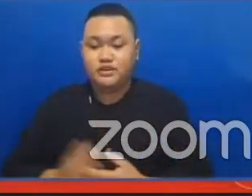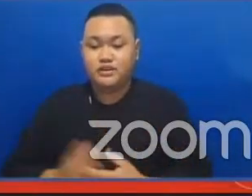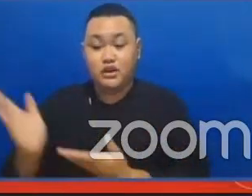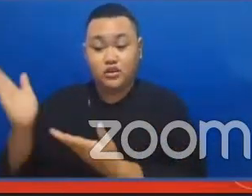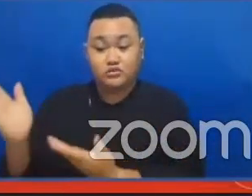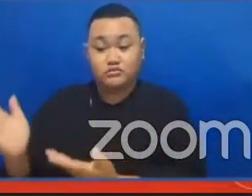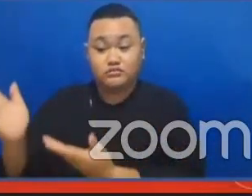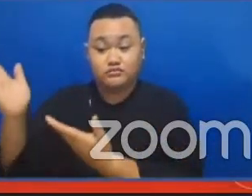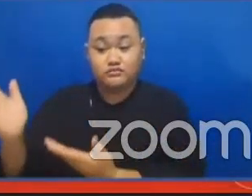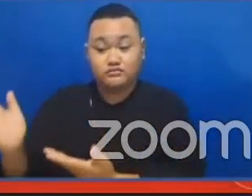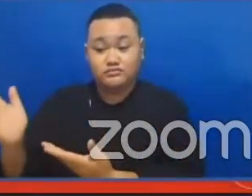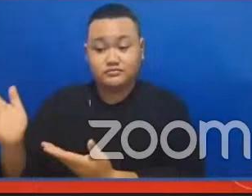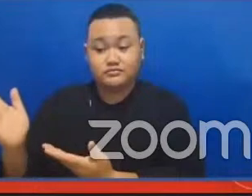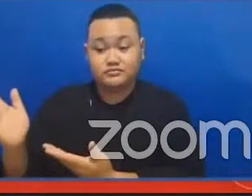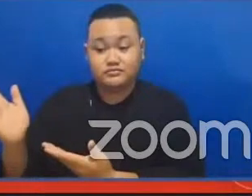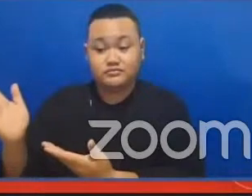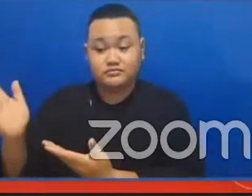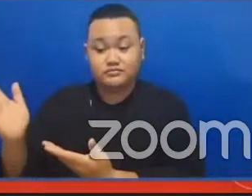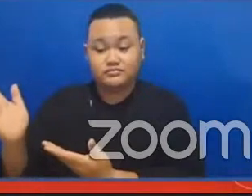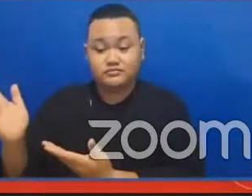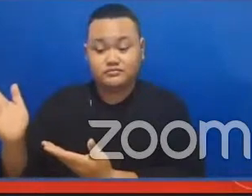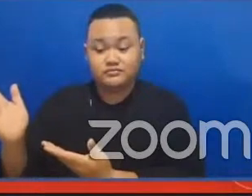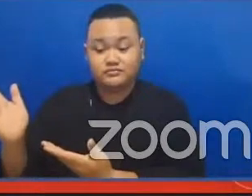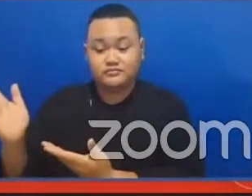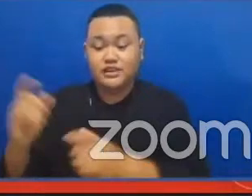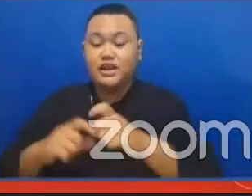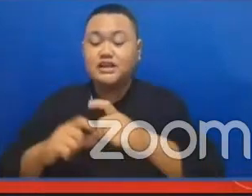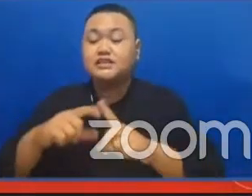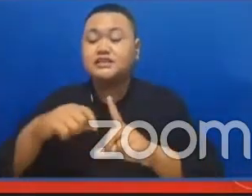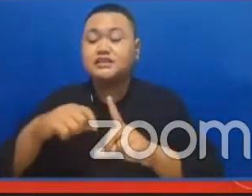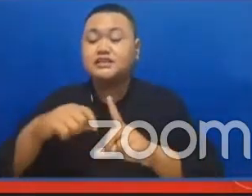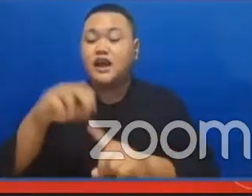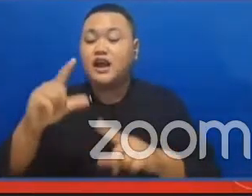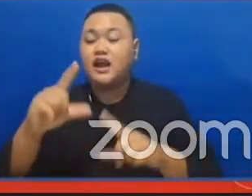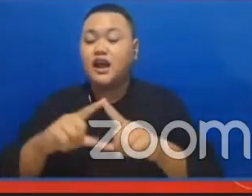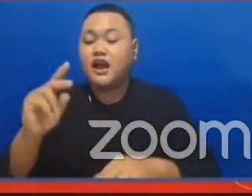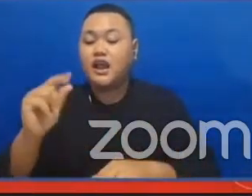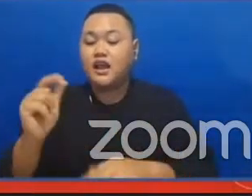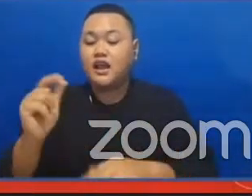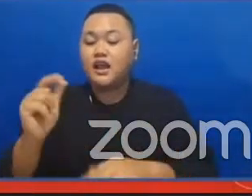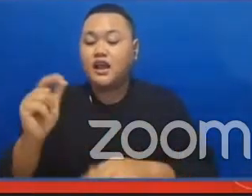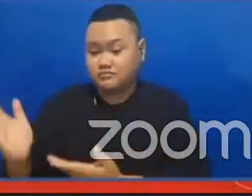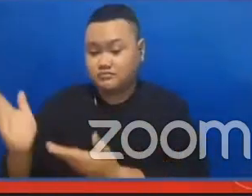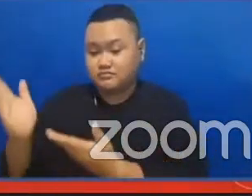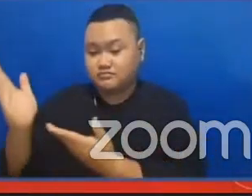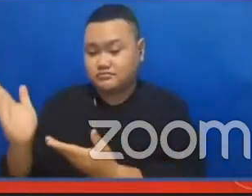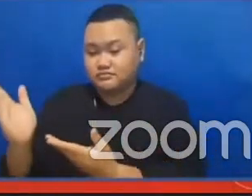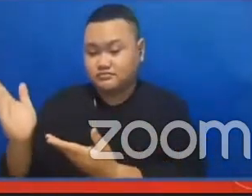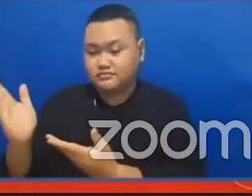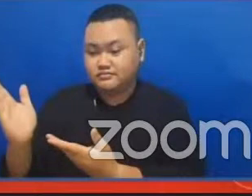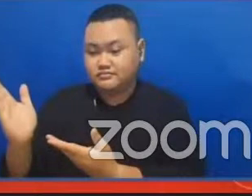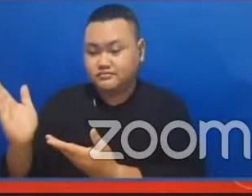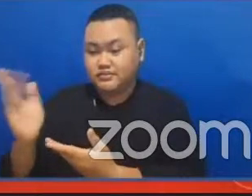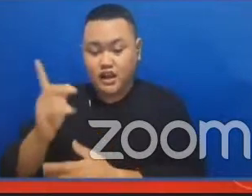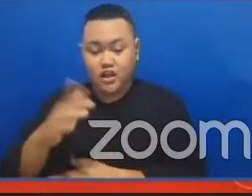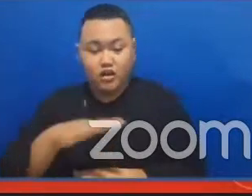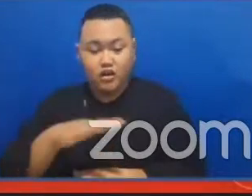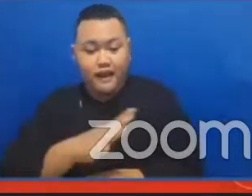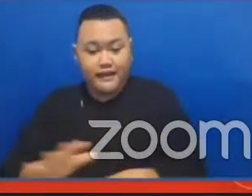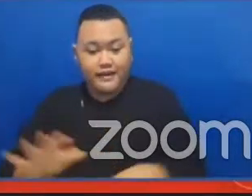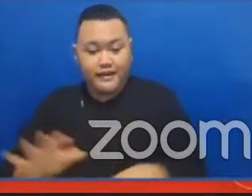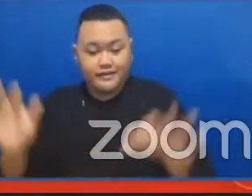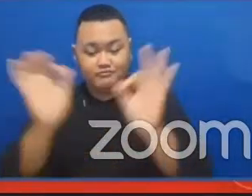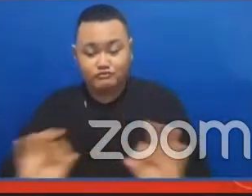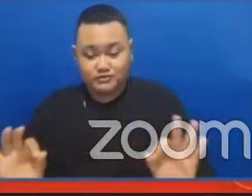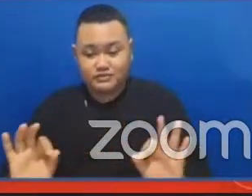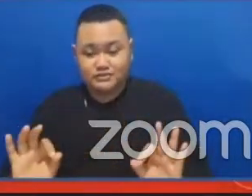Oke. Ada saklar. Saklarnya bisa kita on off kan. Klik. Nah, kalau air